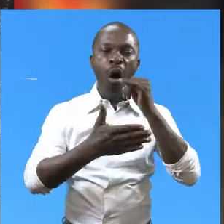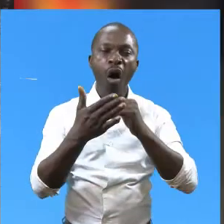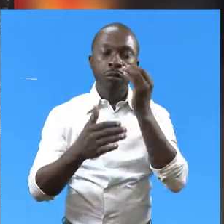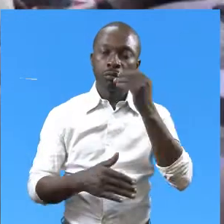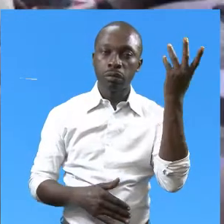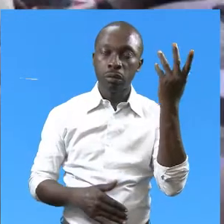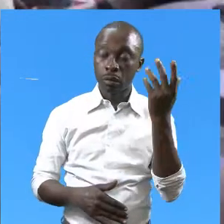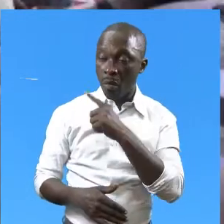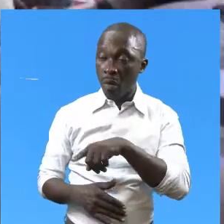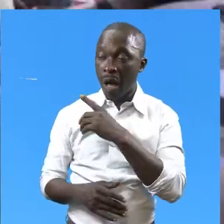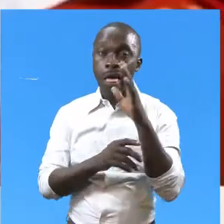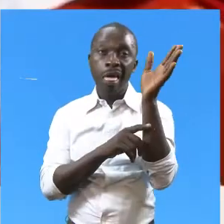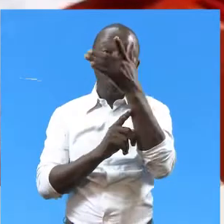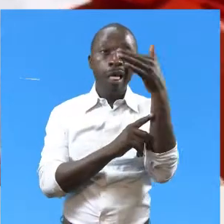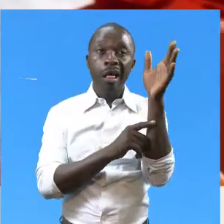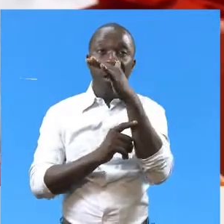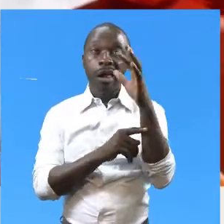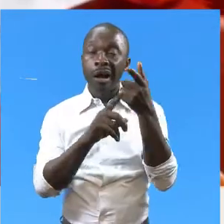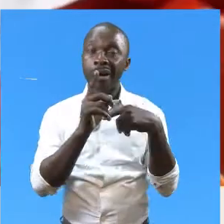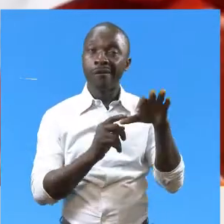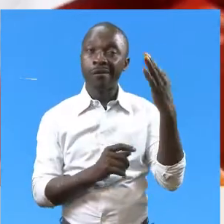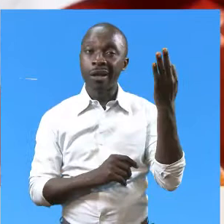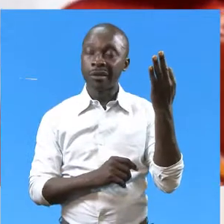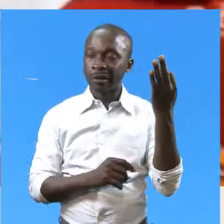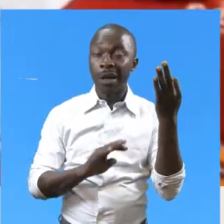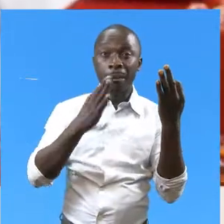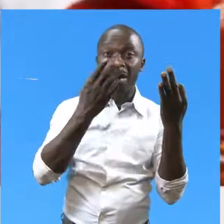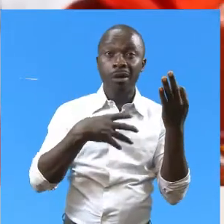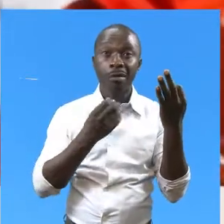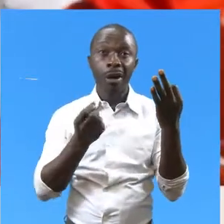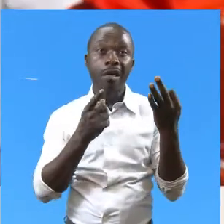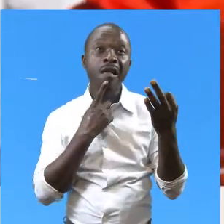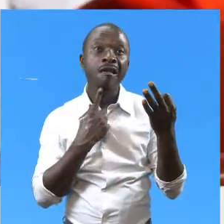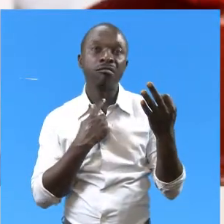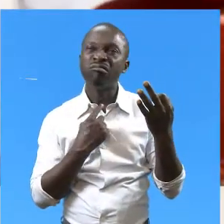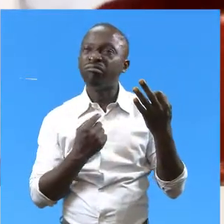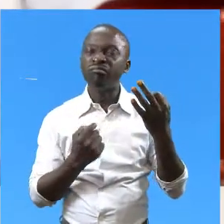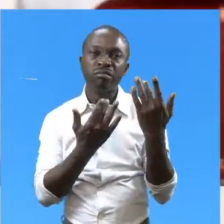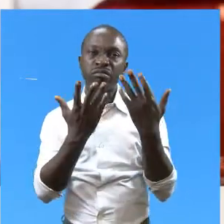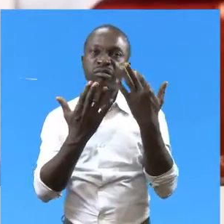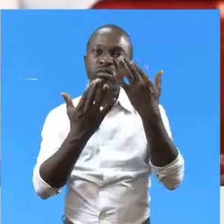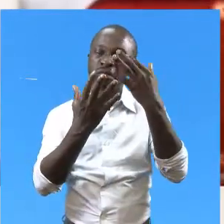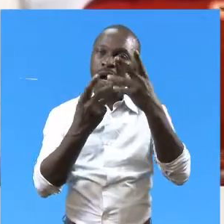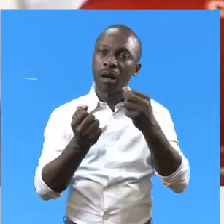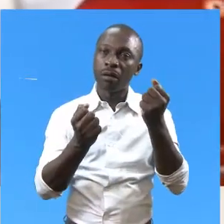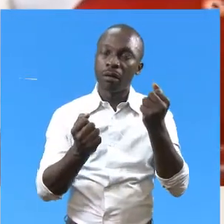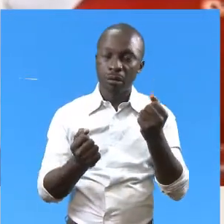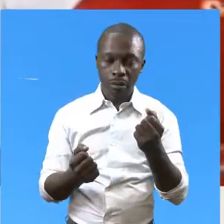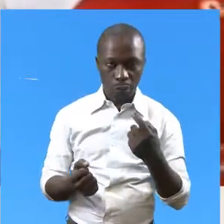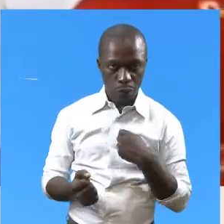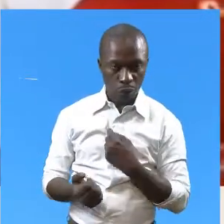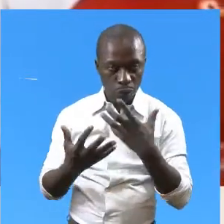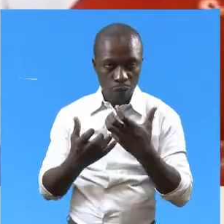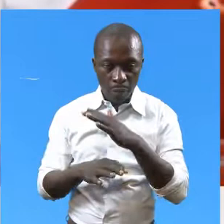français ont été brûlés dans les rues. C'est pas pour dire que nous sommes contre la France ou contre qui que ce soit. Nous voulons juste que nos